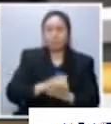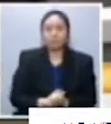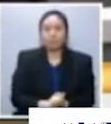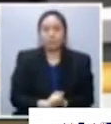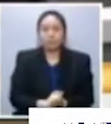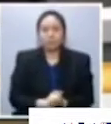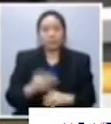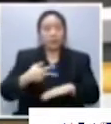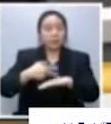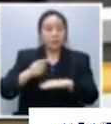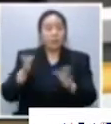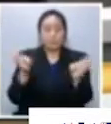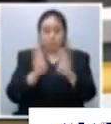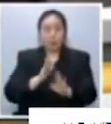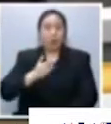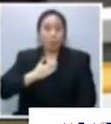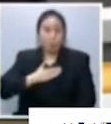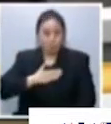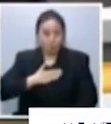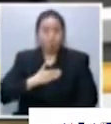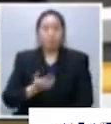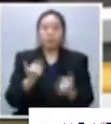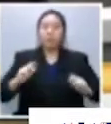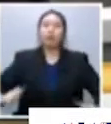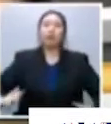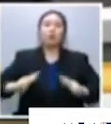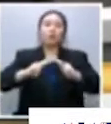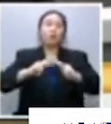ปิดการอภิปรายของผมกระทรวงต่างประเทศครับ